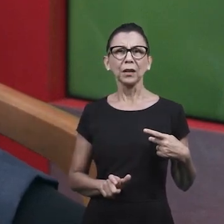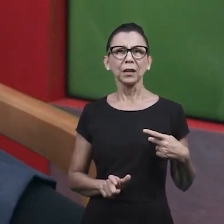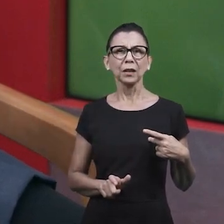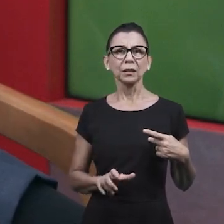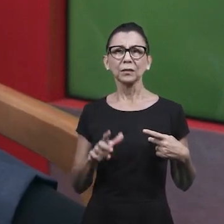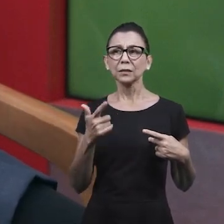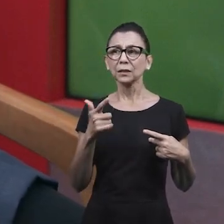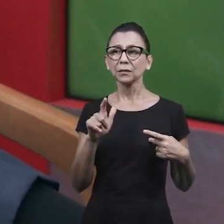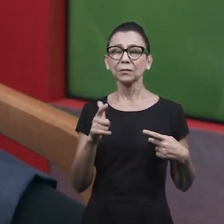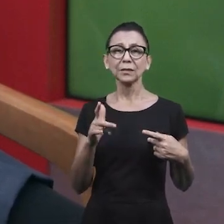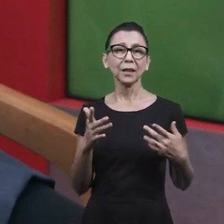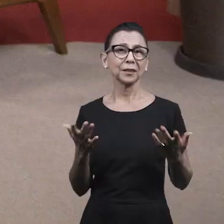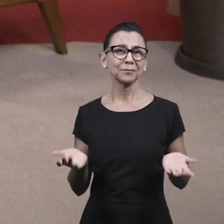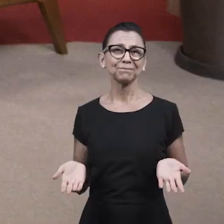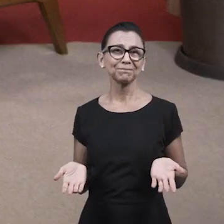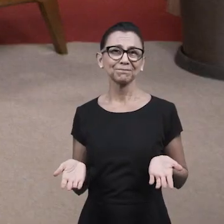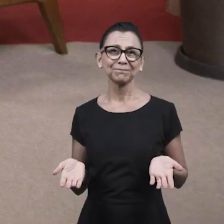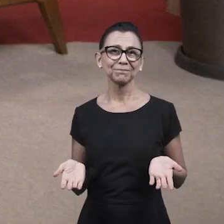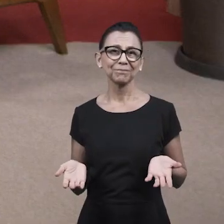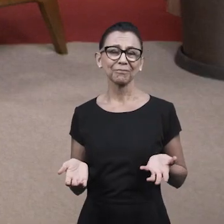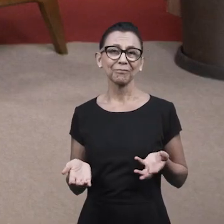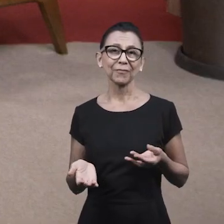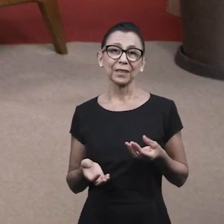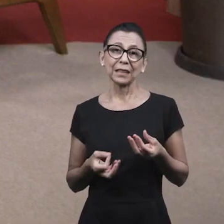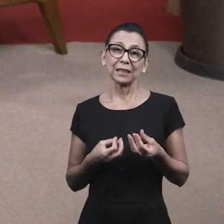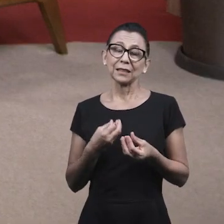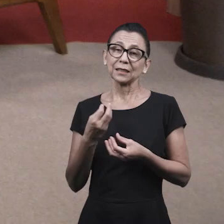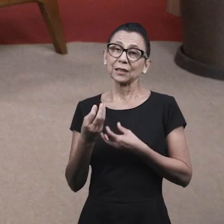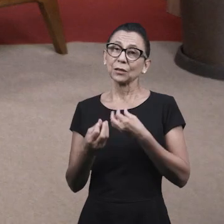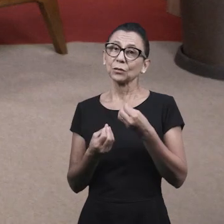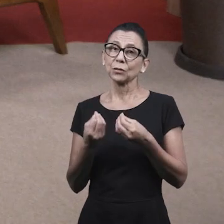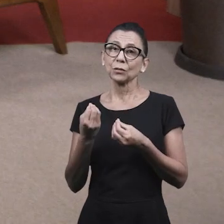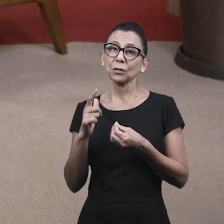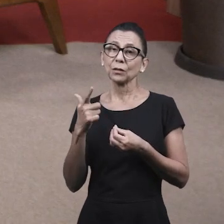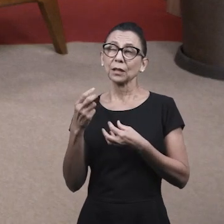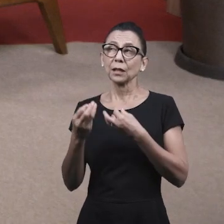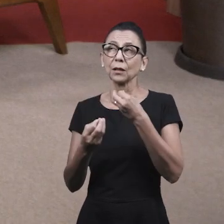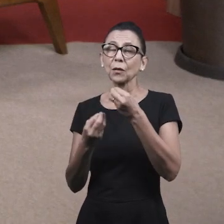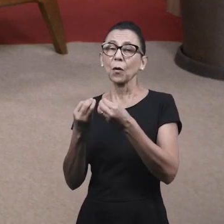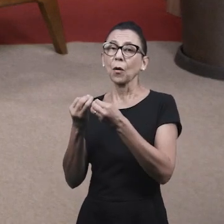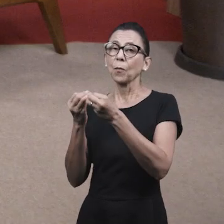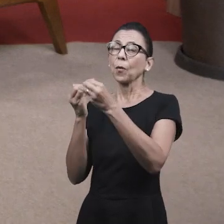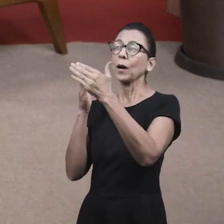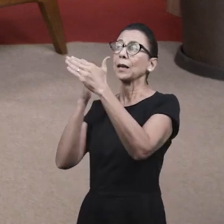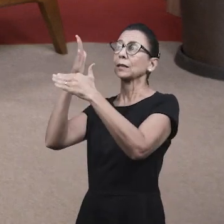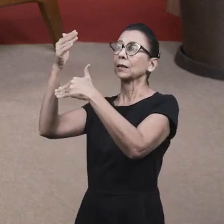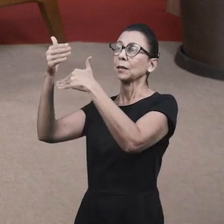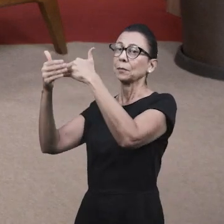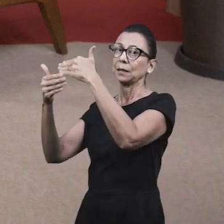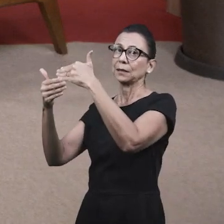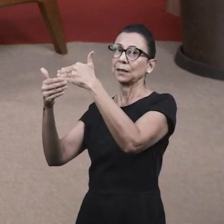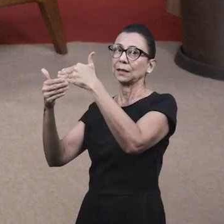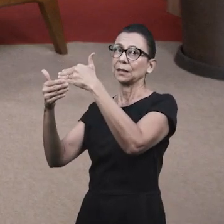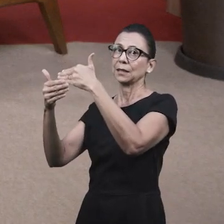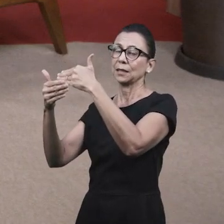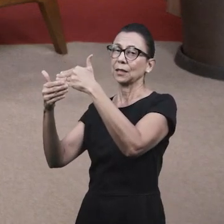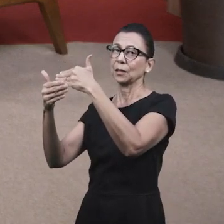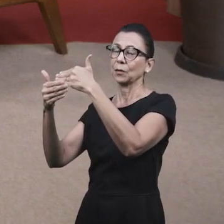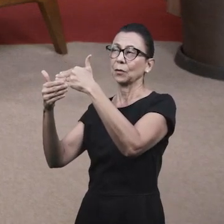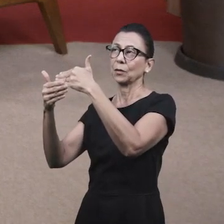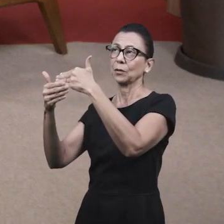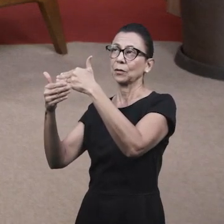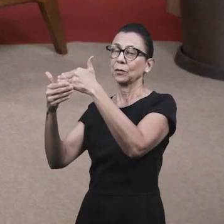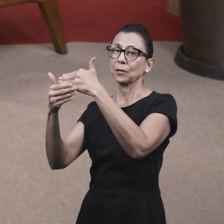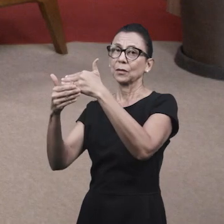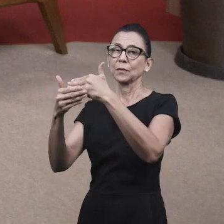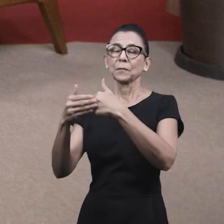autre personne, un autre médiateur, un autre intermédiaire. Et de l'autre côté, il n'a pas moyen